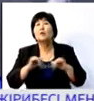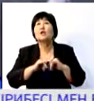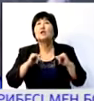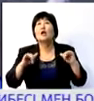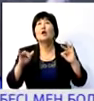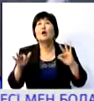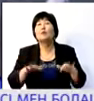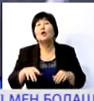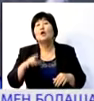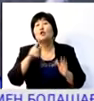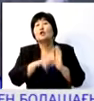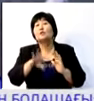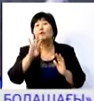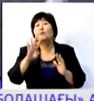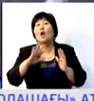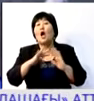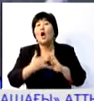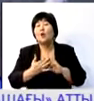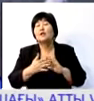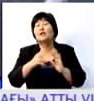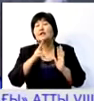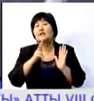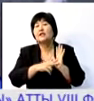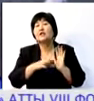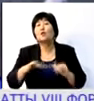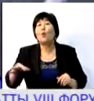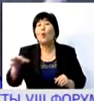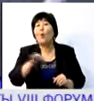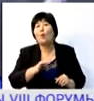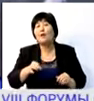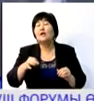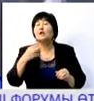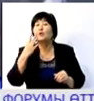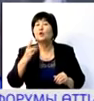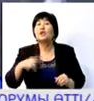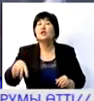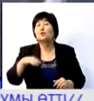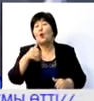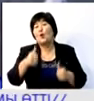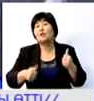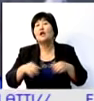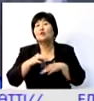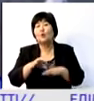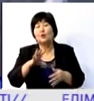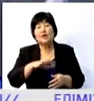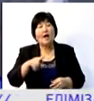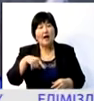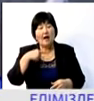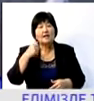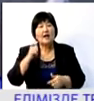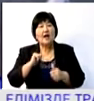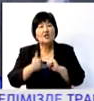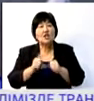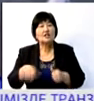бағытында 74 аудандық 8 облыстық, 4 республикалық жарыс өткізілді. Аталған